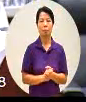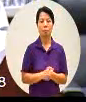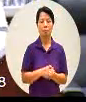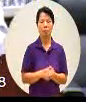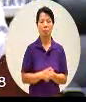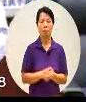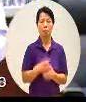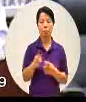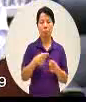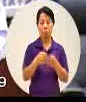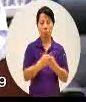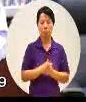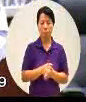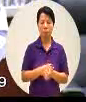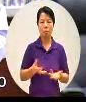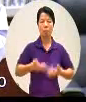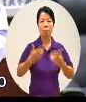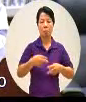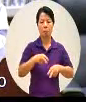个轻轨，